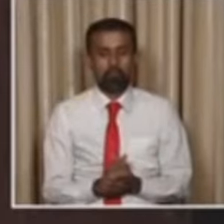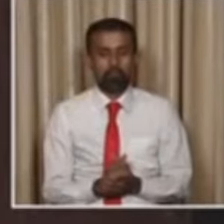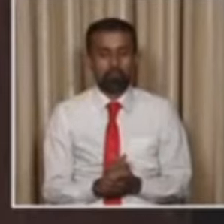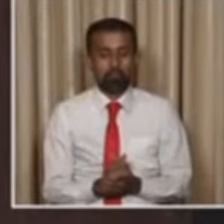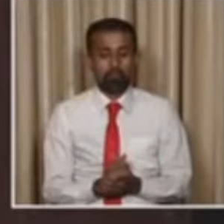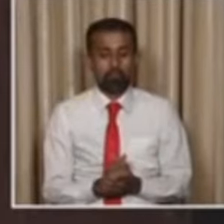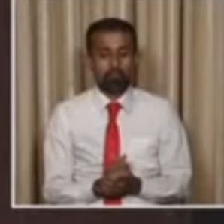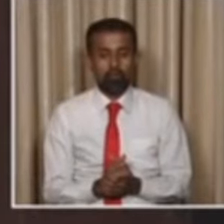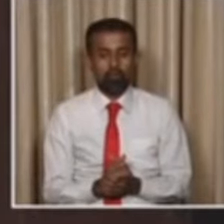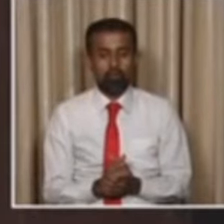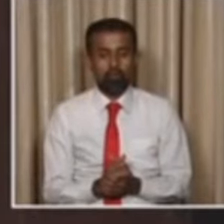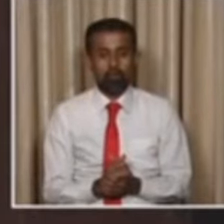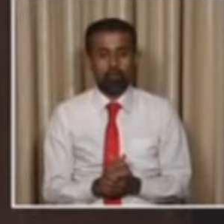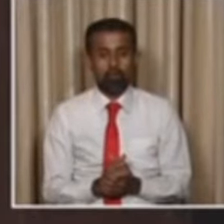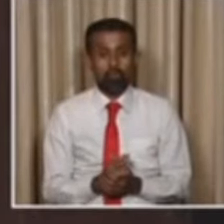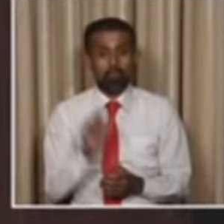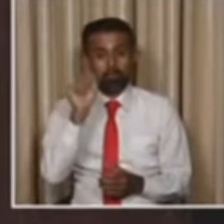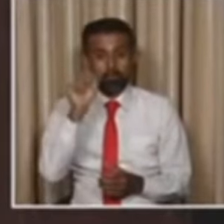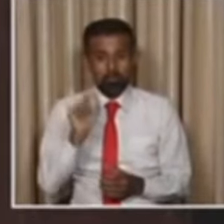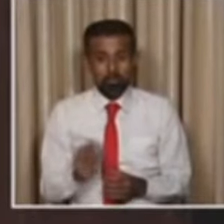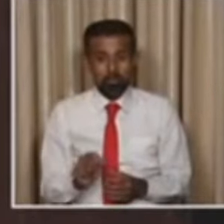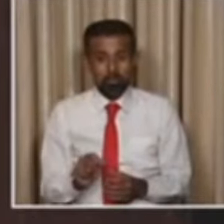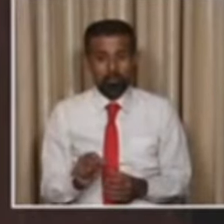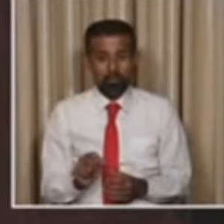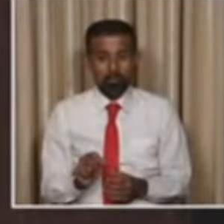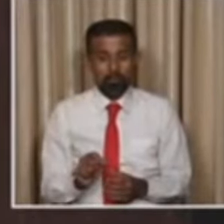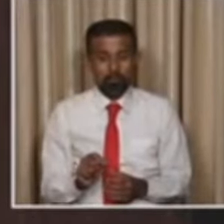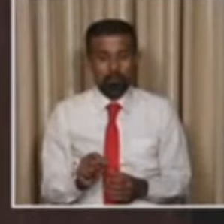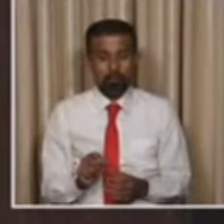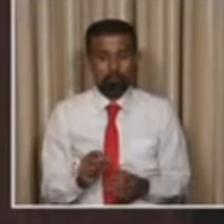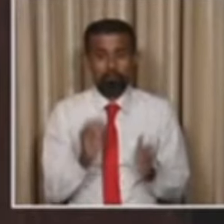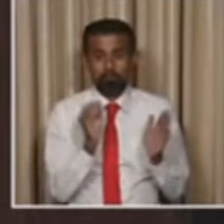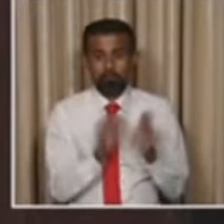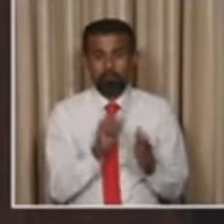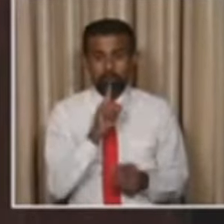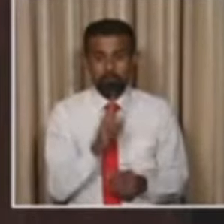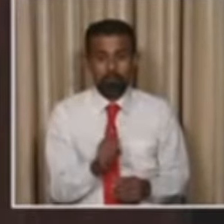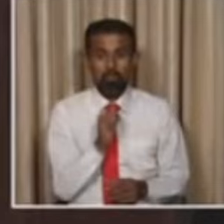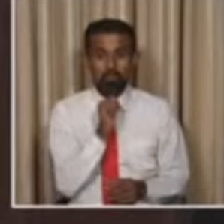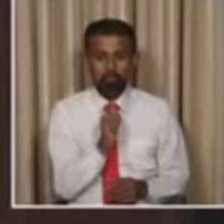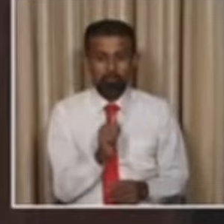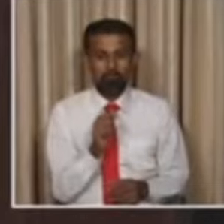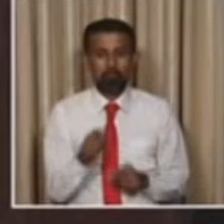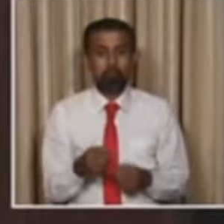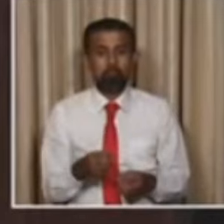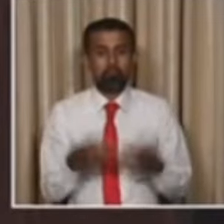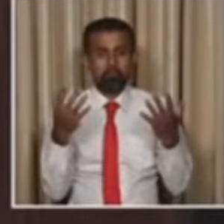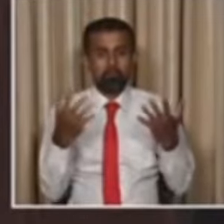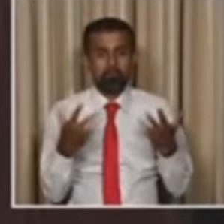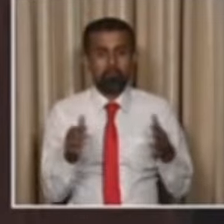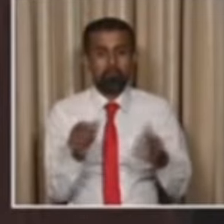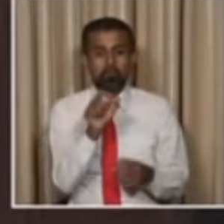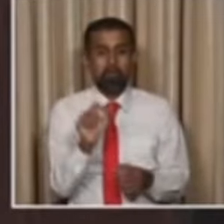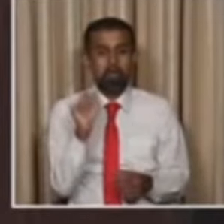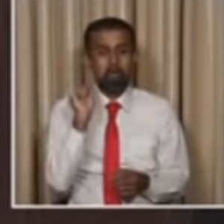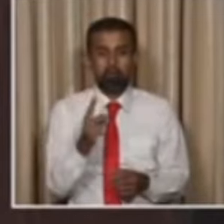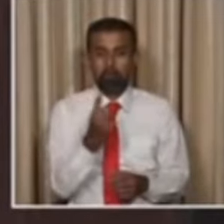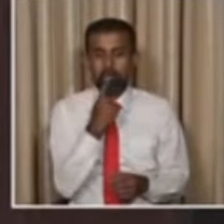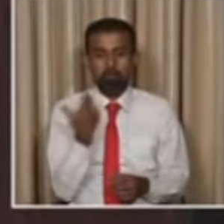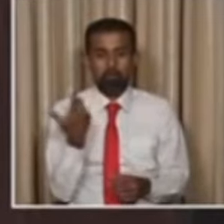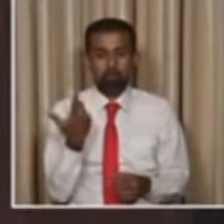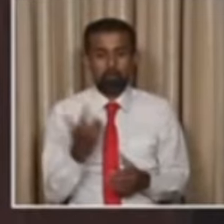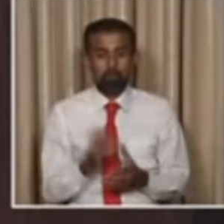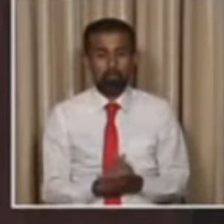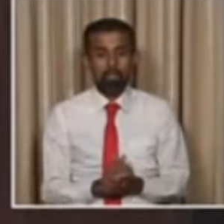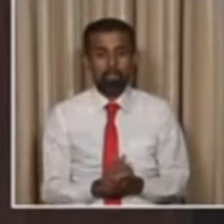මෙහෙම වෙනවා ඔක්කොම කියලා නන්ටිකුත් මේ අදාළ නන්ටිකුත් කියනවා. හැබැයි කිව්වට ඇත්ත වශයෙන්ම ප්‍රහාරය සිද්ධ කරන කට්ටියගේ නන්ටි කියන්නේ නැහැ. ඒ වගේම ඊයේ